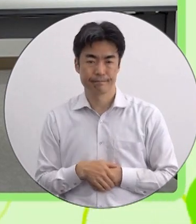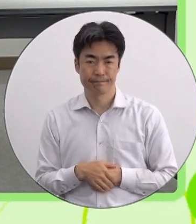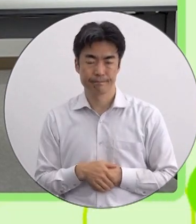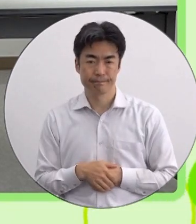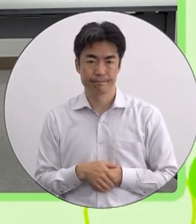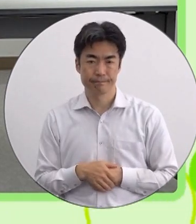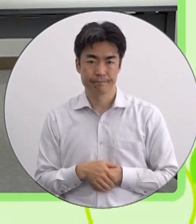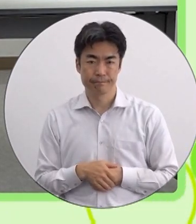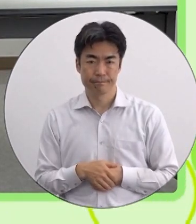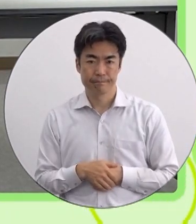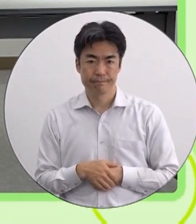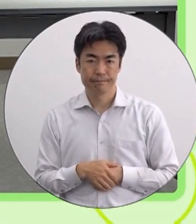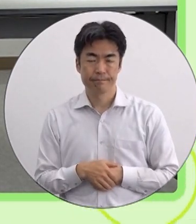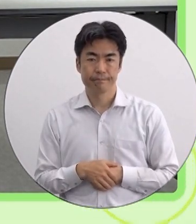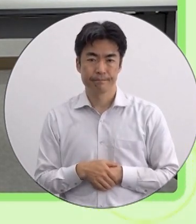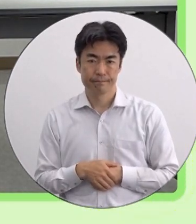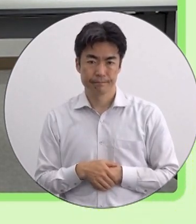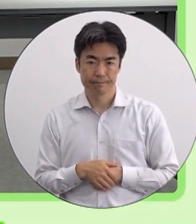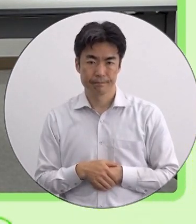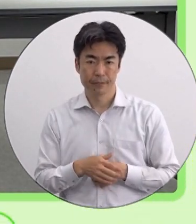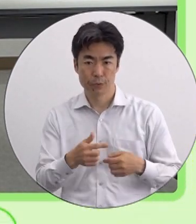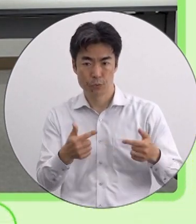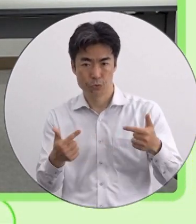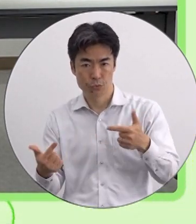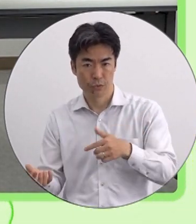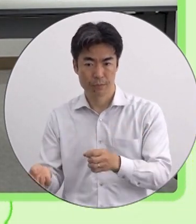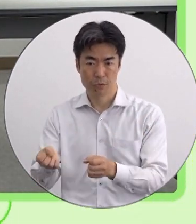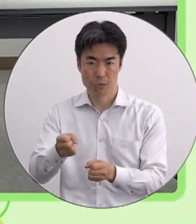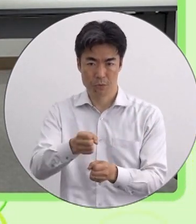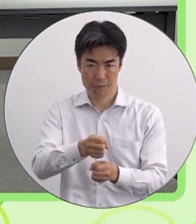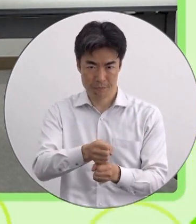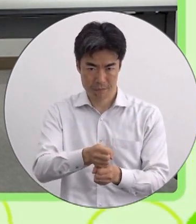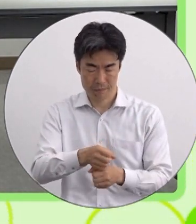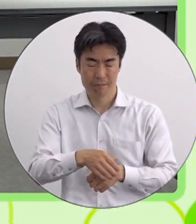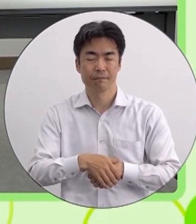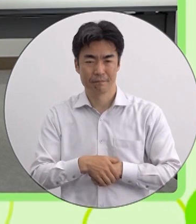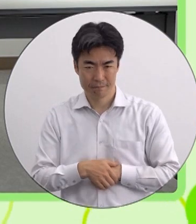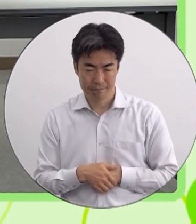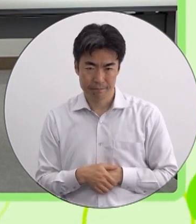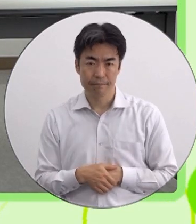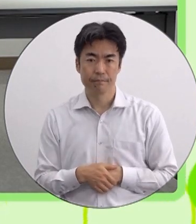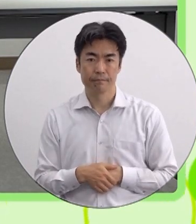1,2,3,4,5。 ゆっくり戻ります。